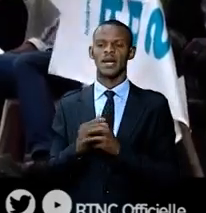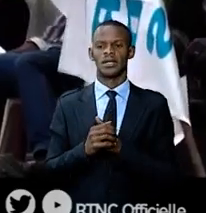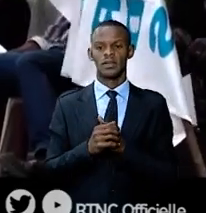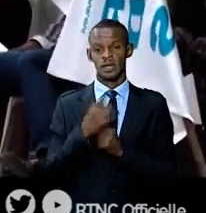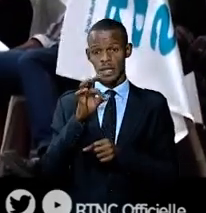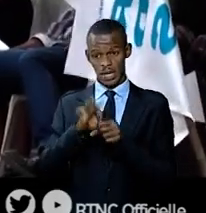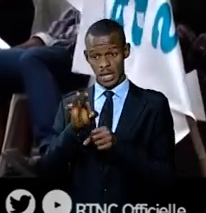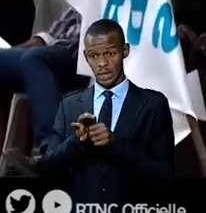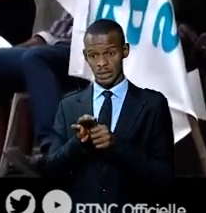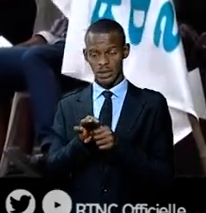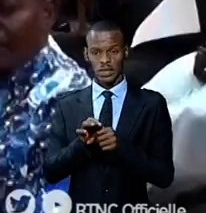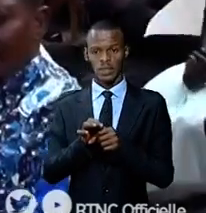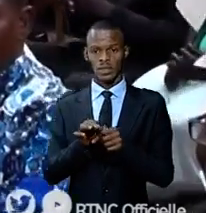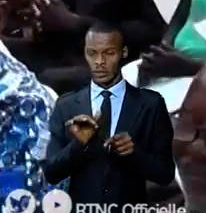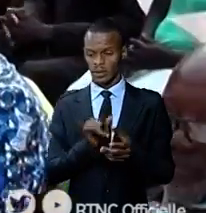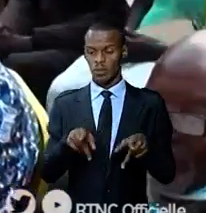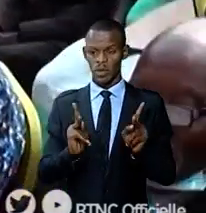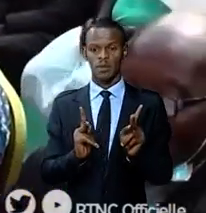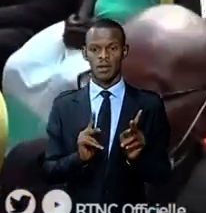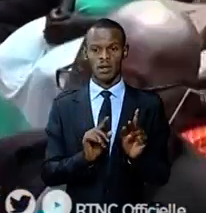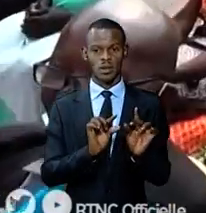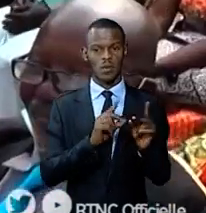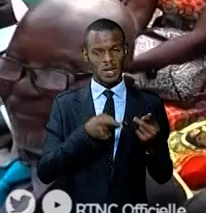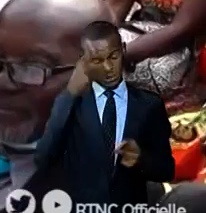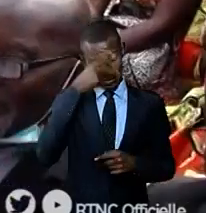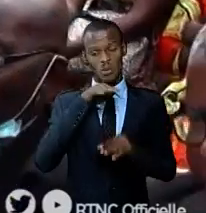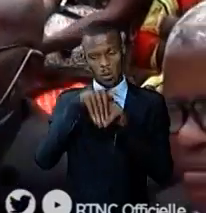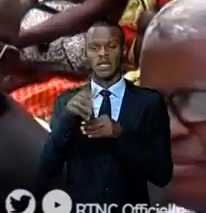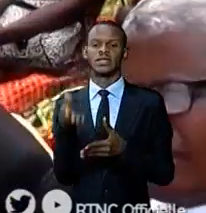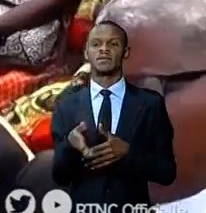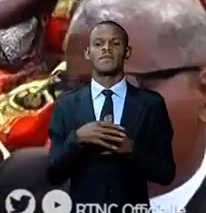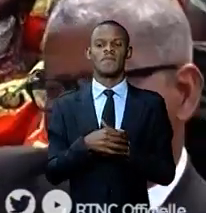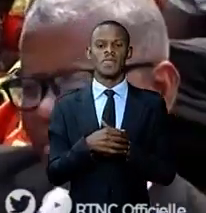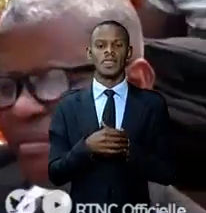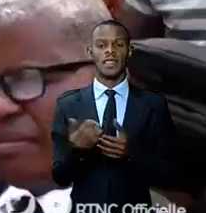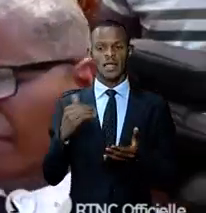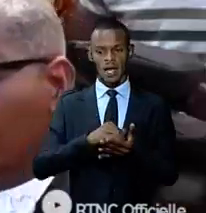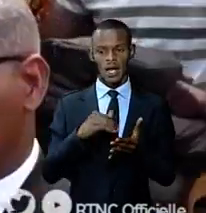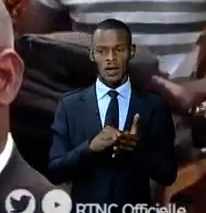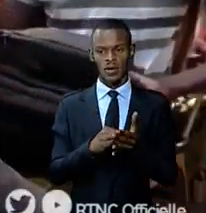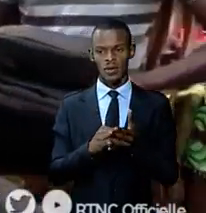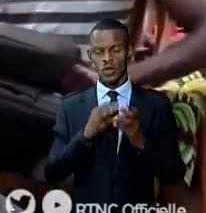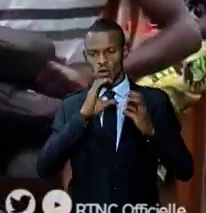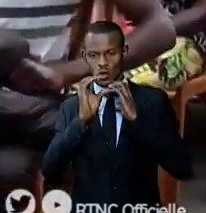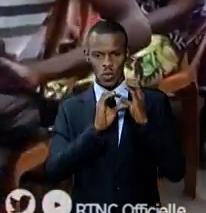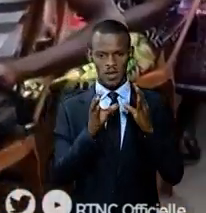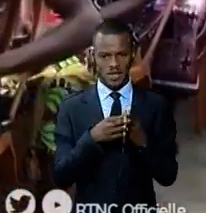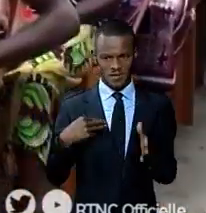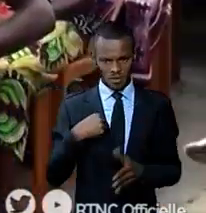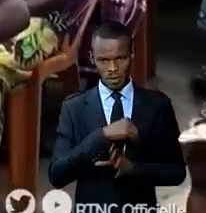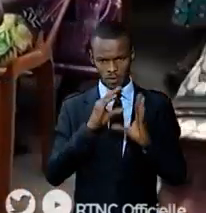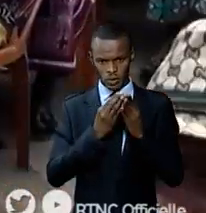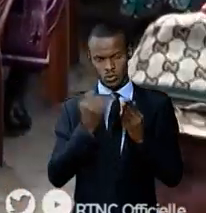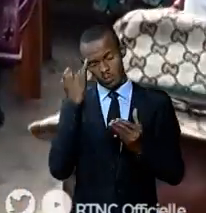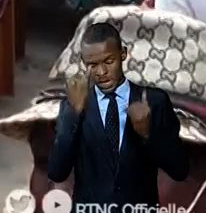les RDCR y participera si activement. Il a en outre transmis aux animateurs des structures de base de son parti des orientations